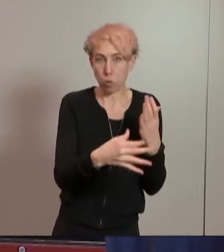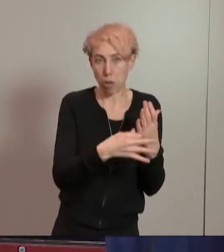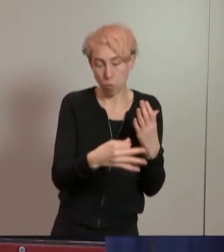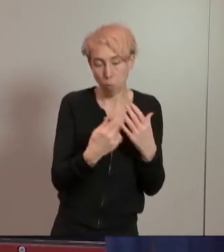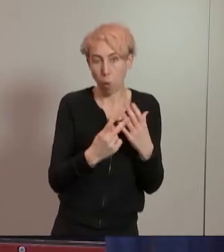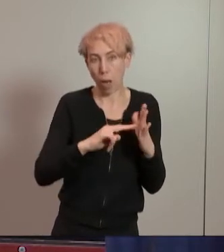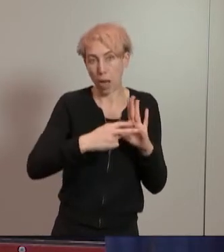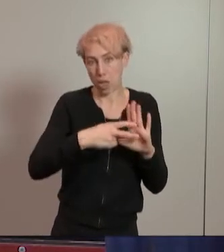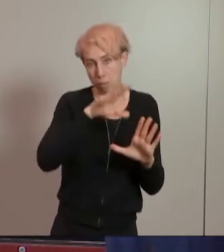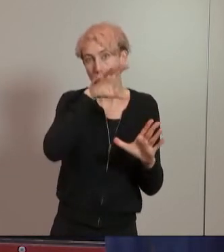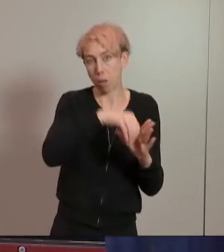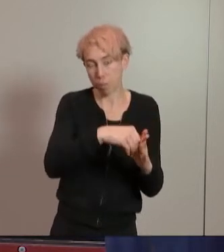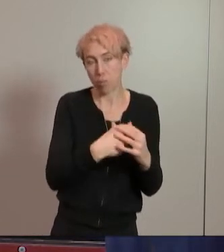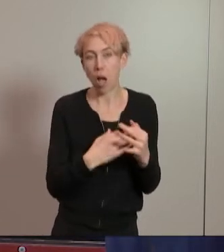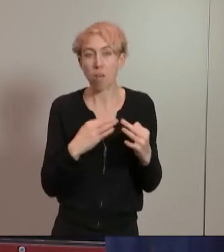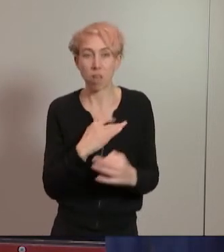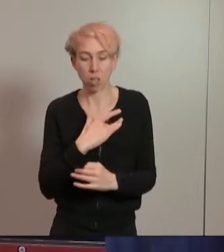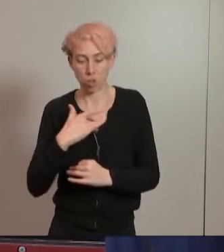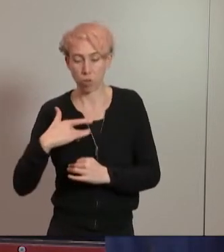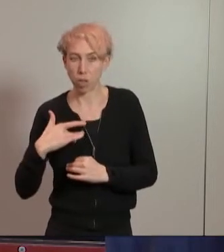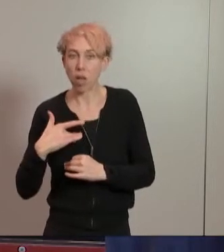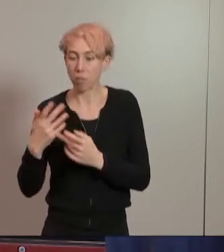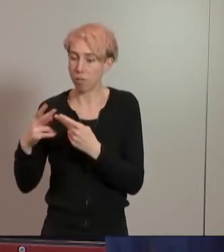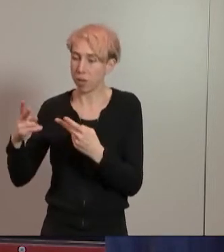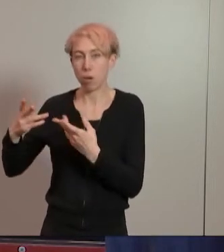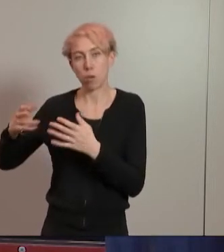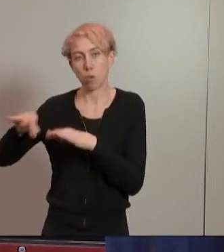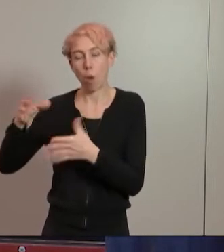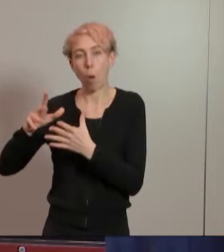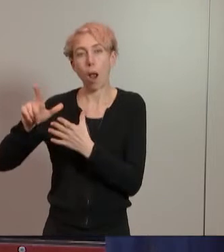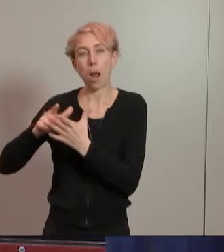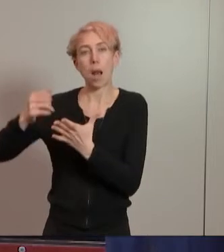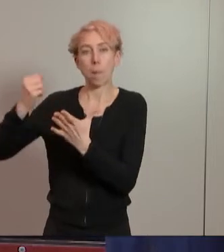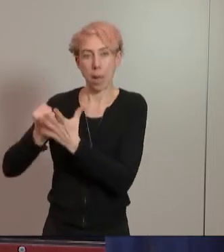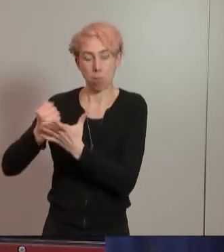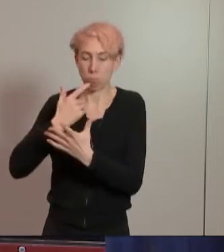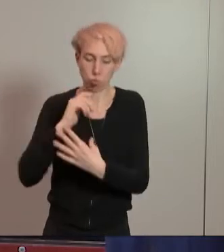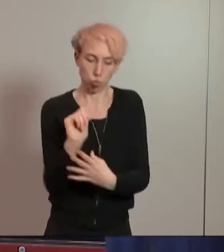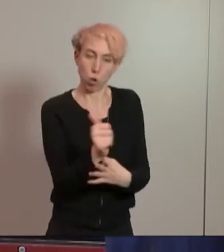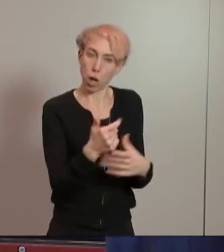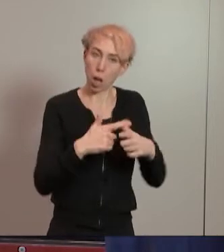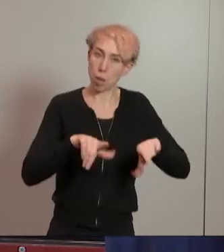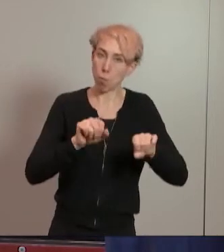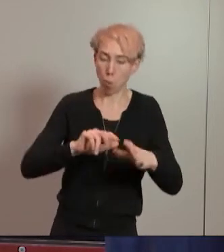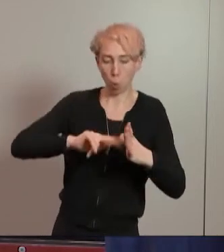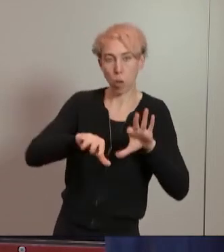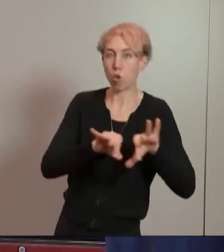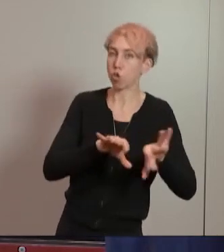indemnitaire. Concernant la santé, la ville a fait le choix de la labellisation, laissant ainsi les agents libres d'adhérer au contrat de leur